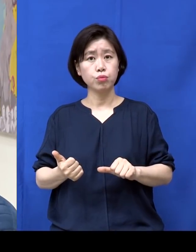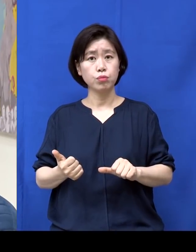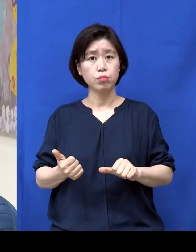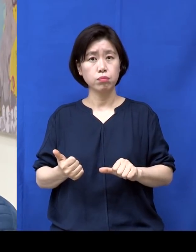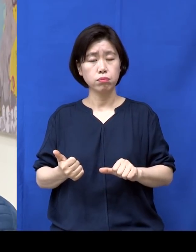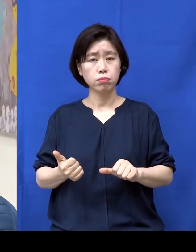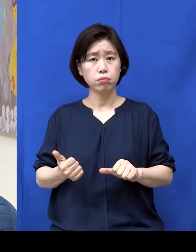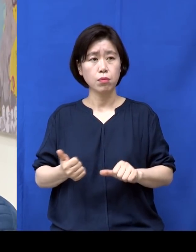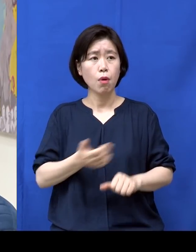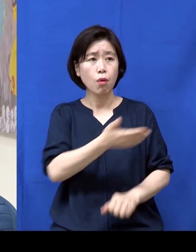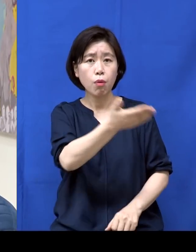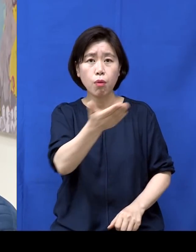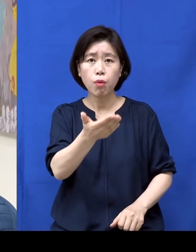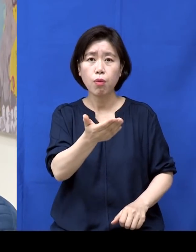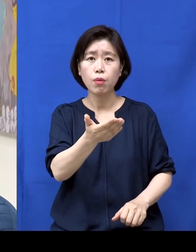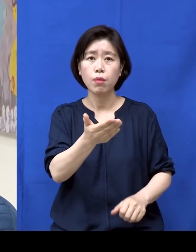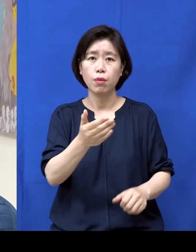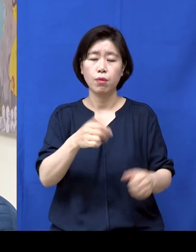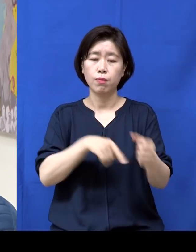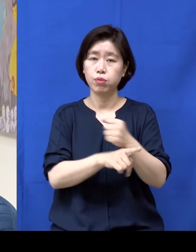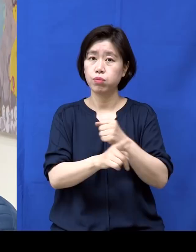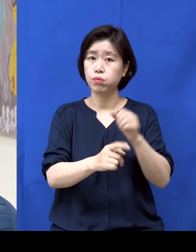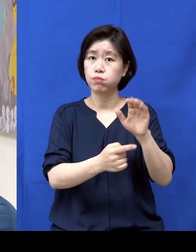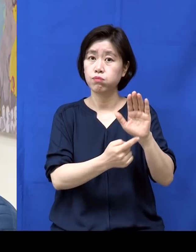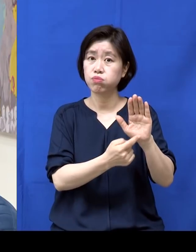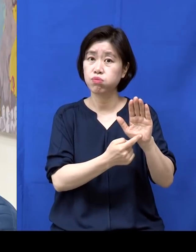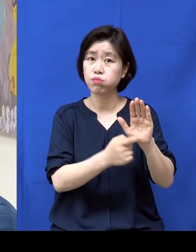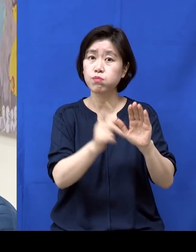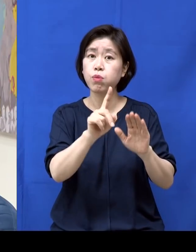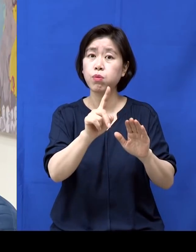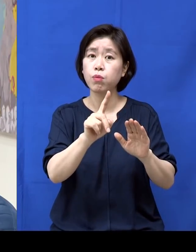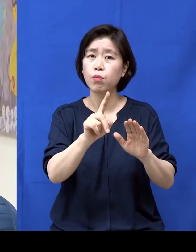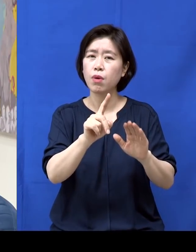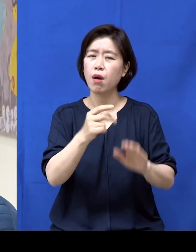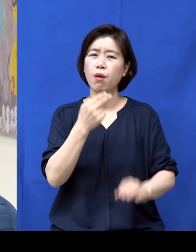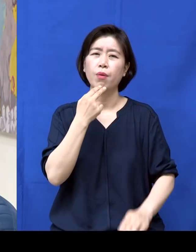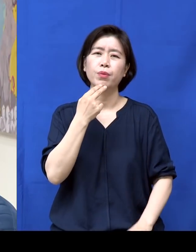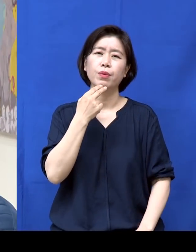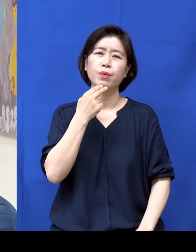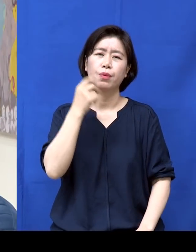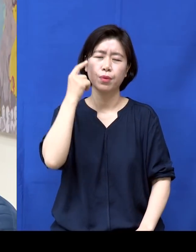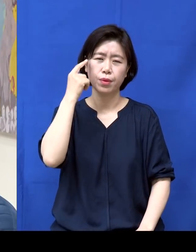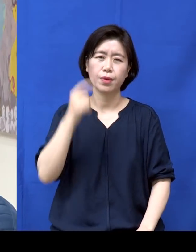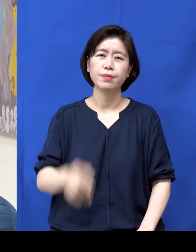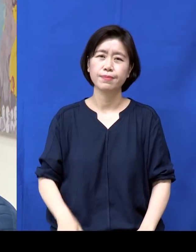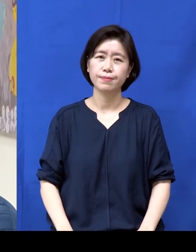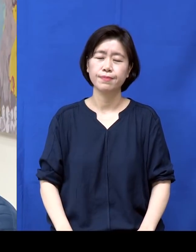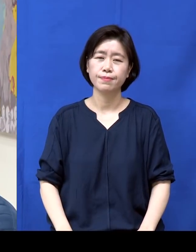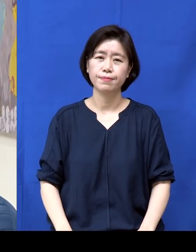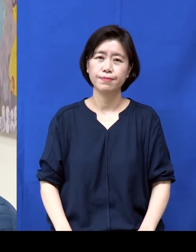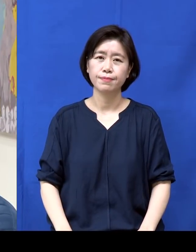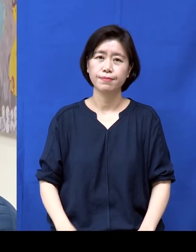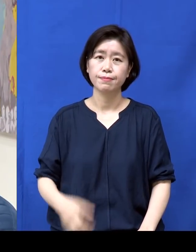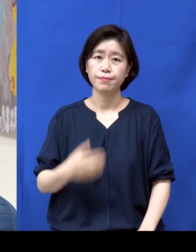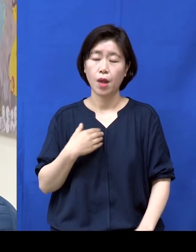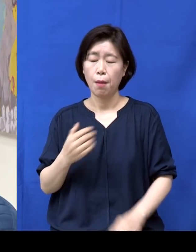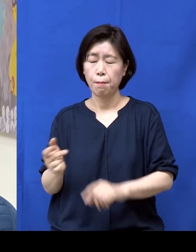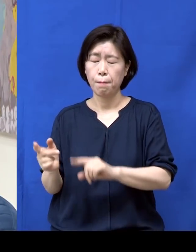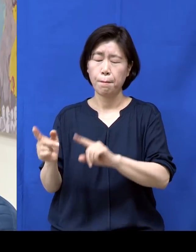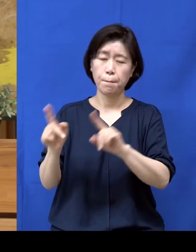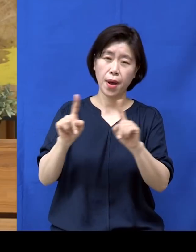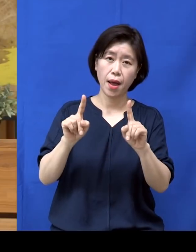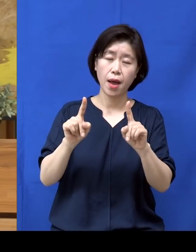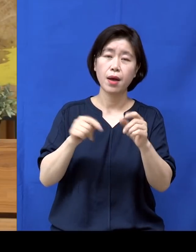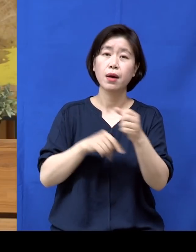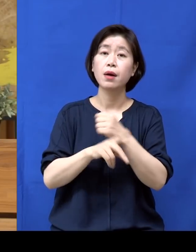죽음이 의미가 있겠구나. 근데 제가 다시 살아나게 된 게 미안함 때문에 다시 살아났거든요.